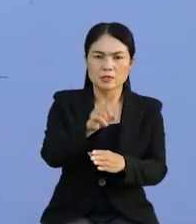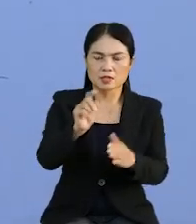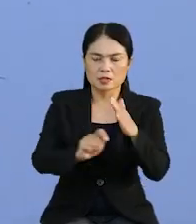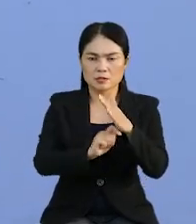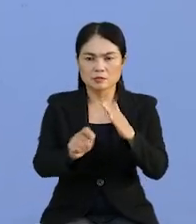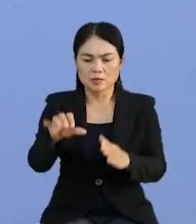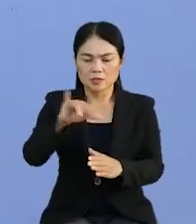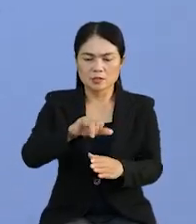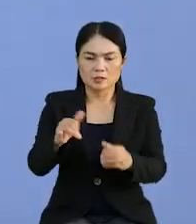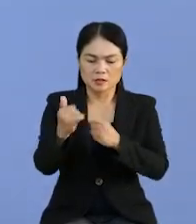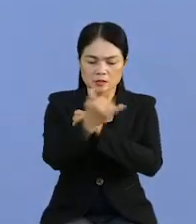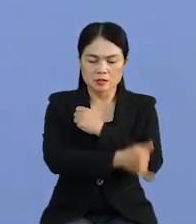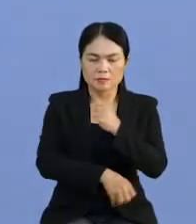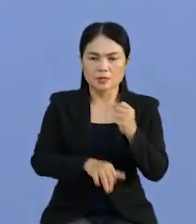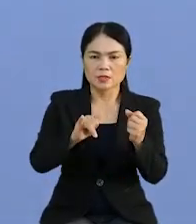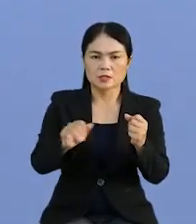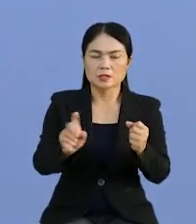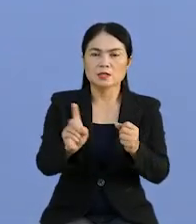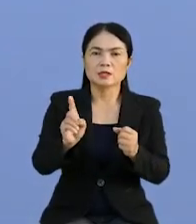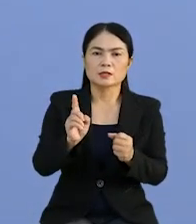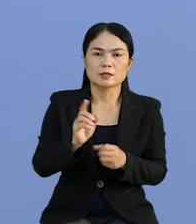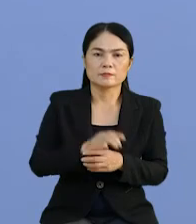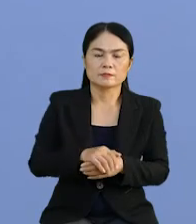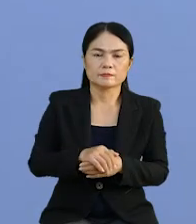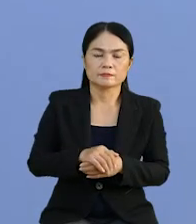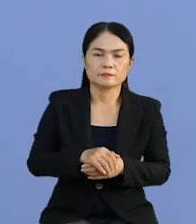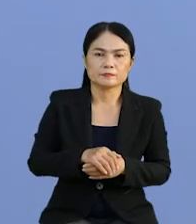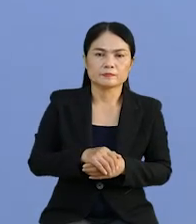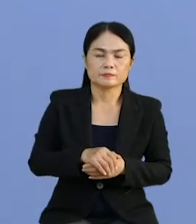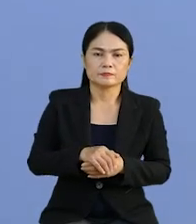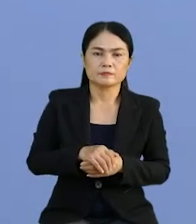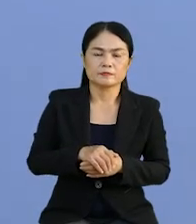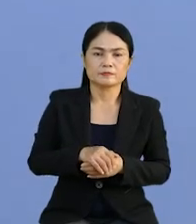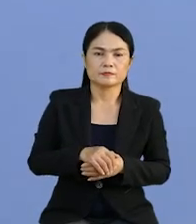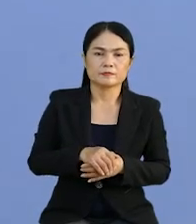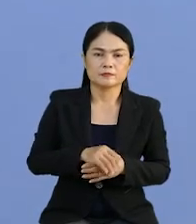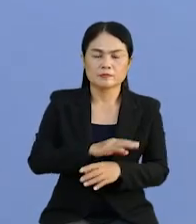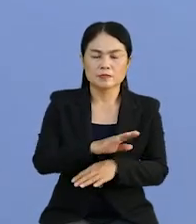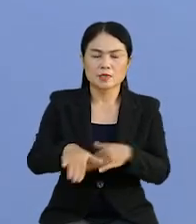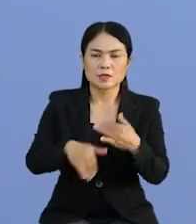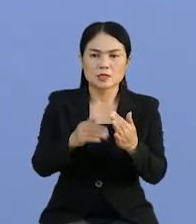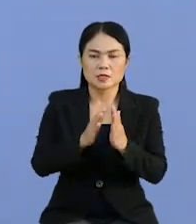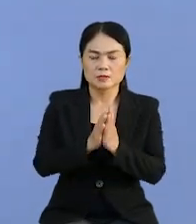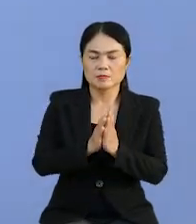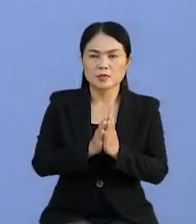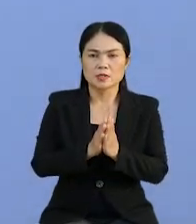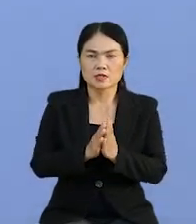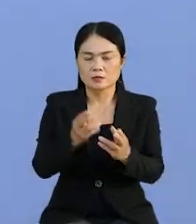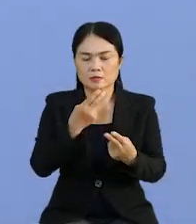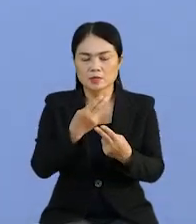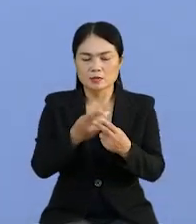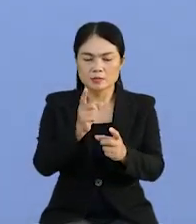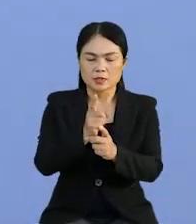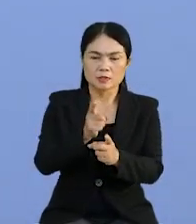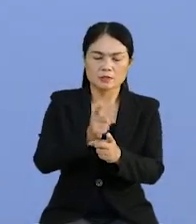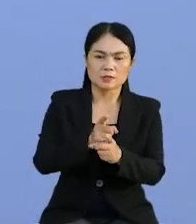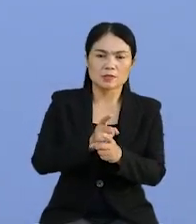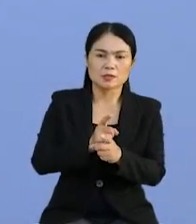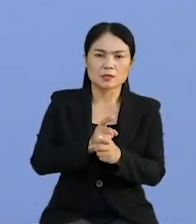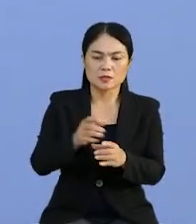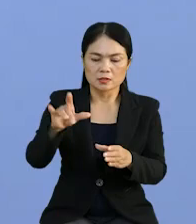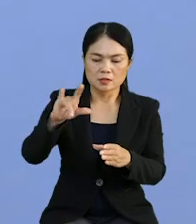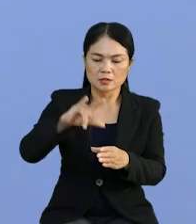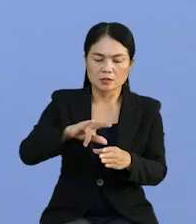เปล่งกาดในโปรตีเยอะทัดเนื้อกันไลน่าคละก้นบ้านออกก้นนักคำตะกอนบ้านฉลาดตรมตรึร